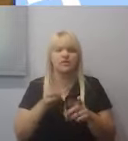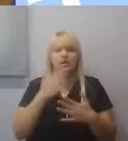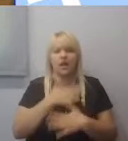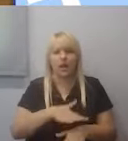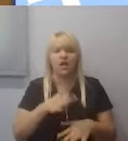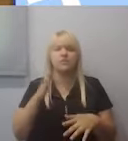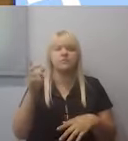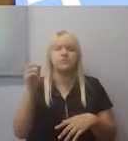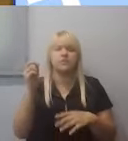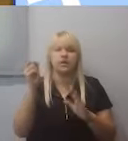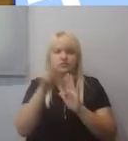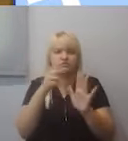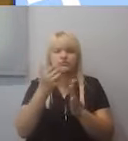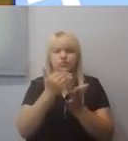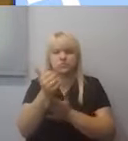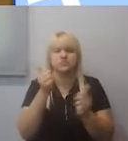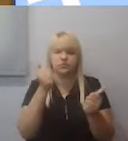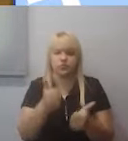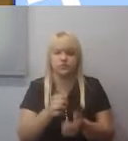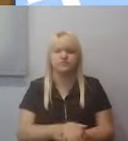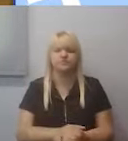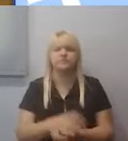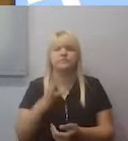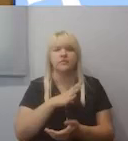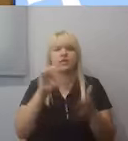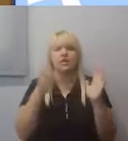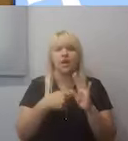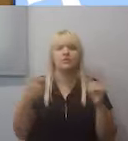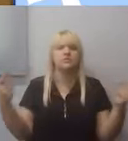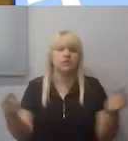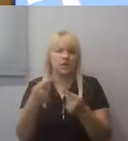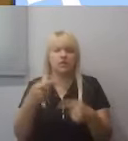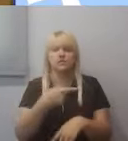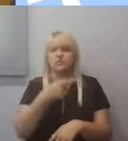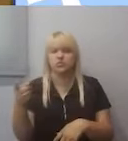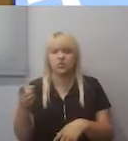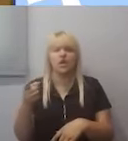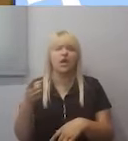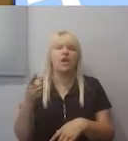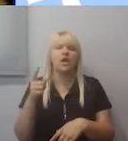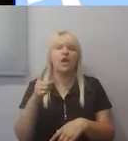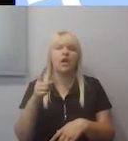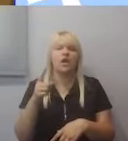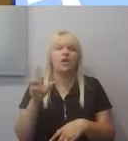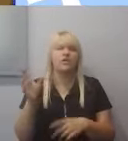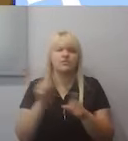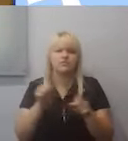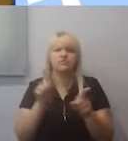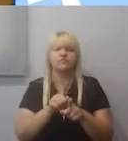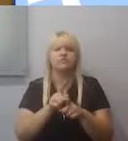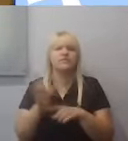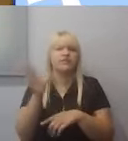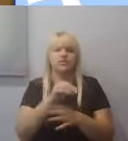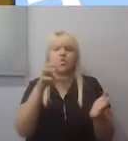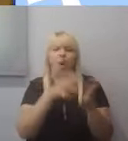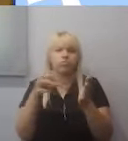tad super tātad bija jautājums attiecībā uz to kad jau tagad pie visiem objektiem tiek izvietotas šīs te